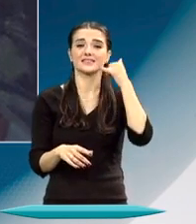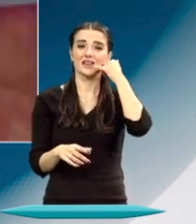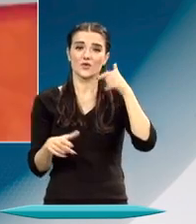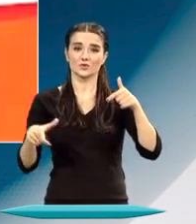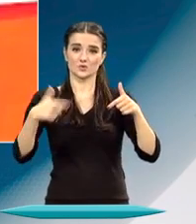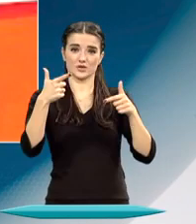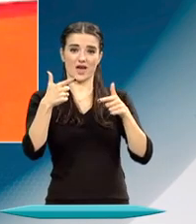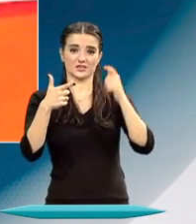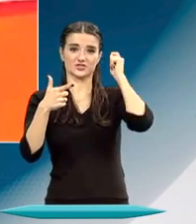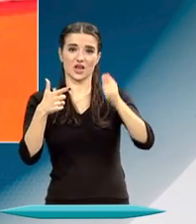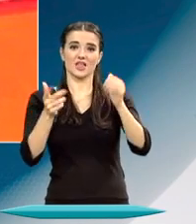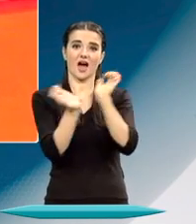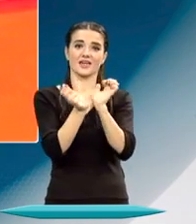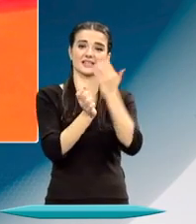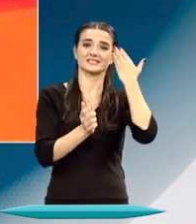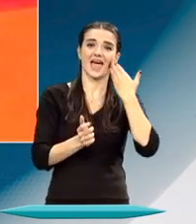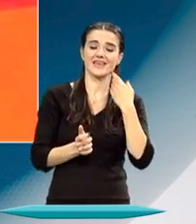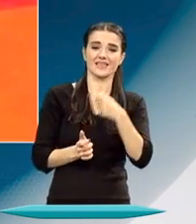canlı olarak izler.